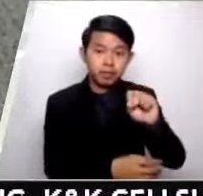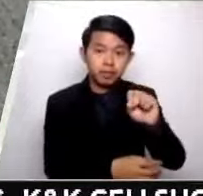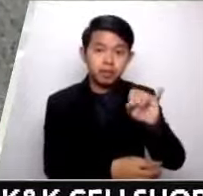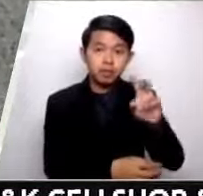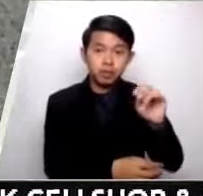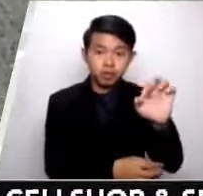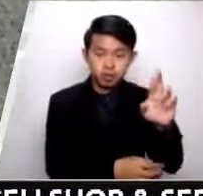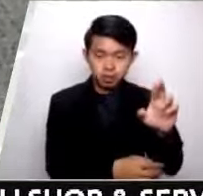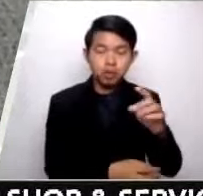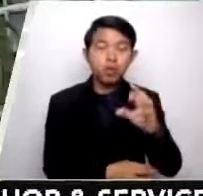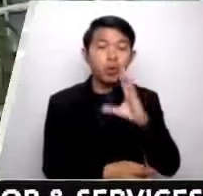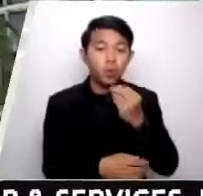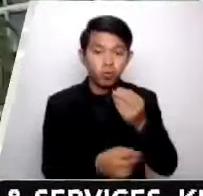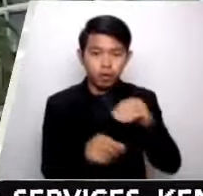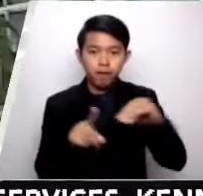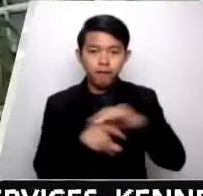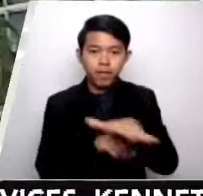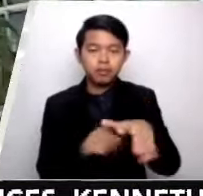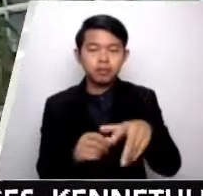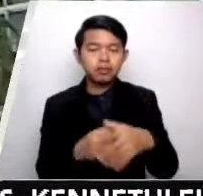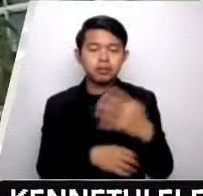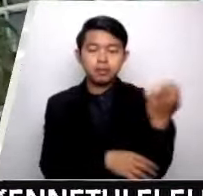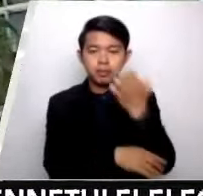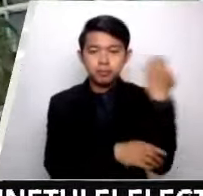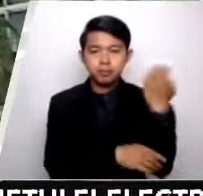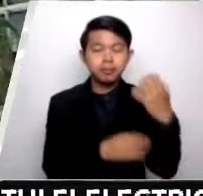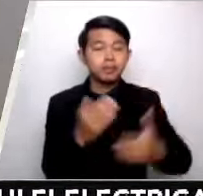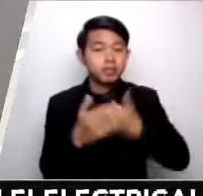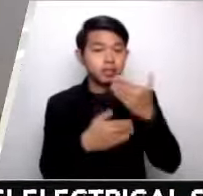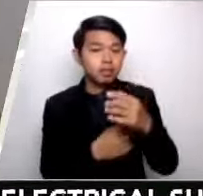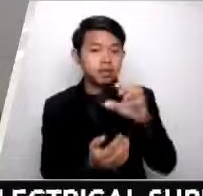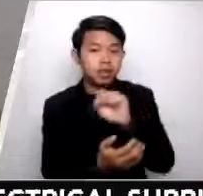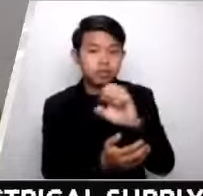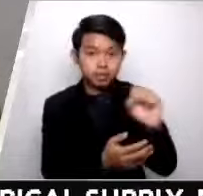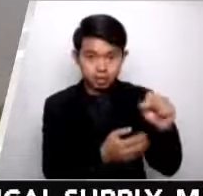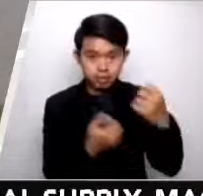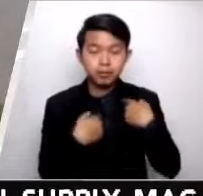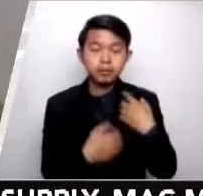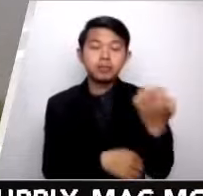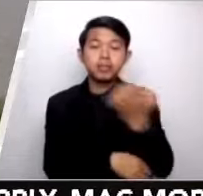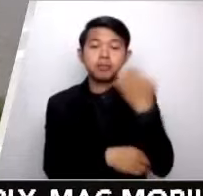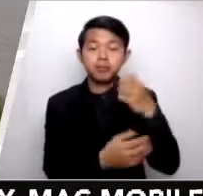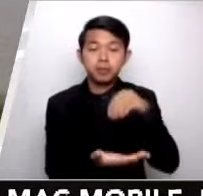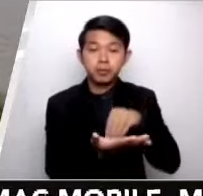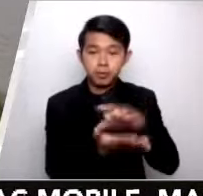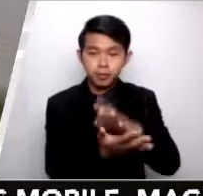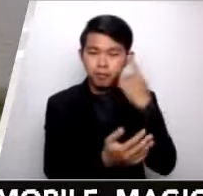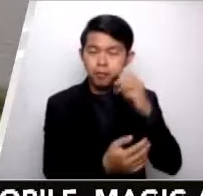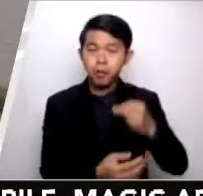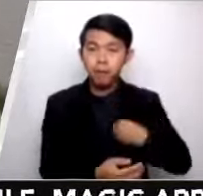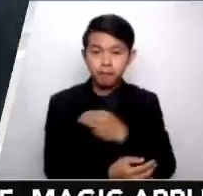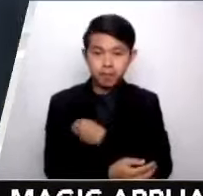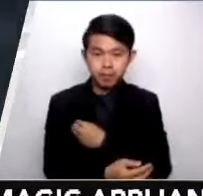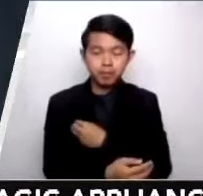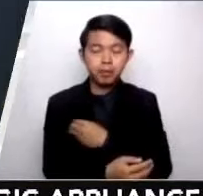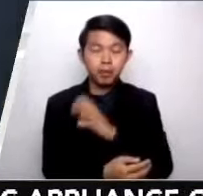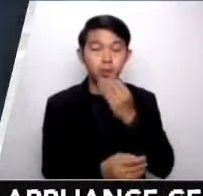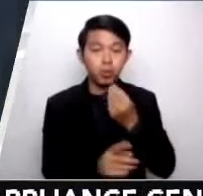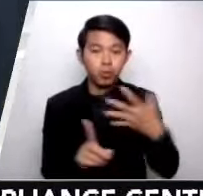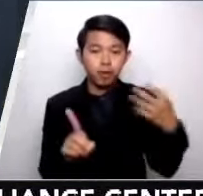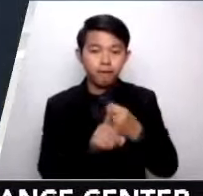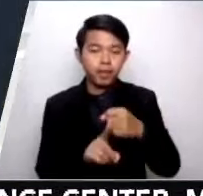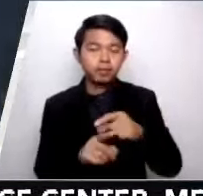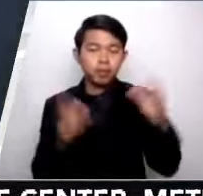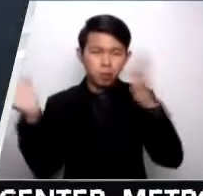loan programs din ng SSS para sa mga miyembro at pensioners nilang apektado ng Bagyong Christine. Tina